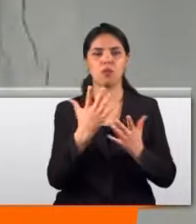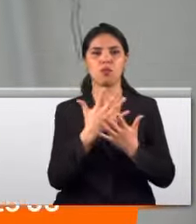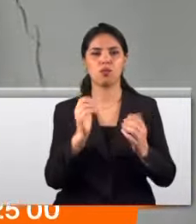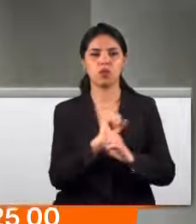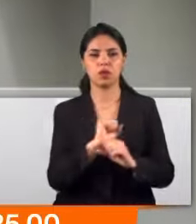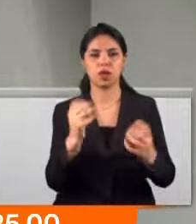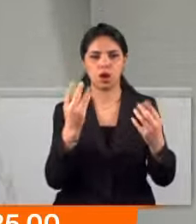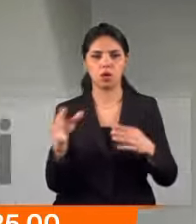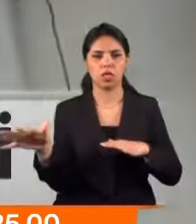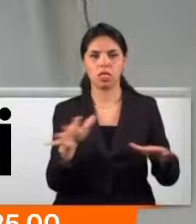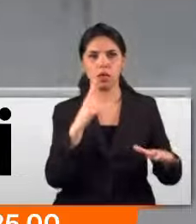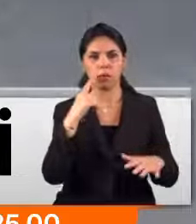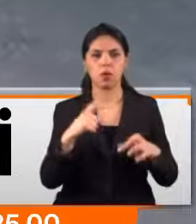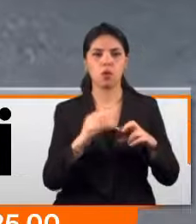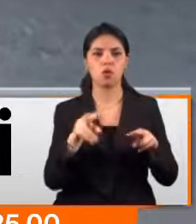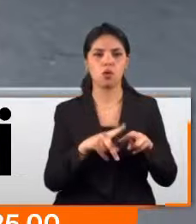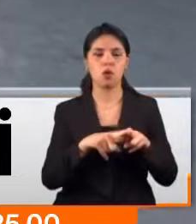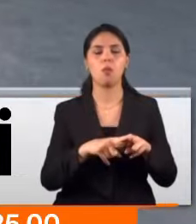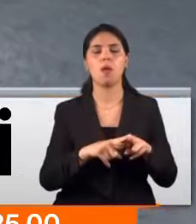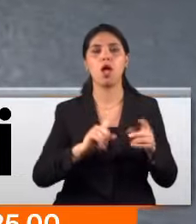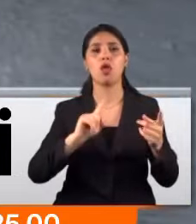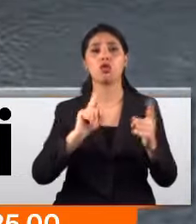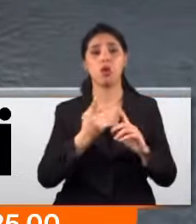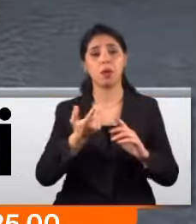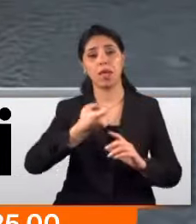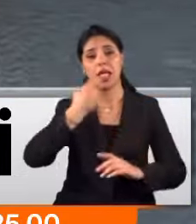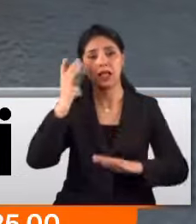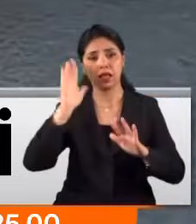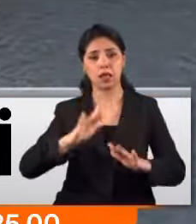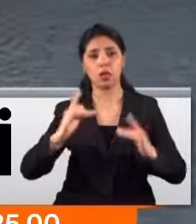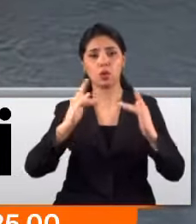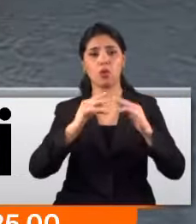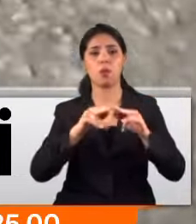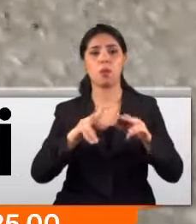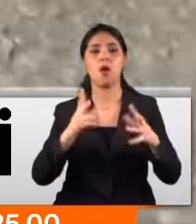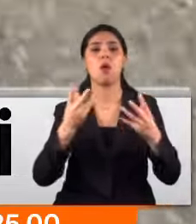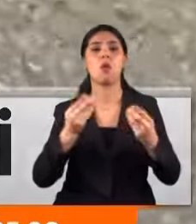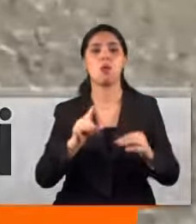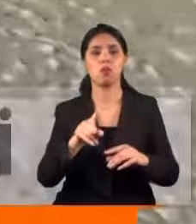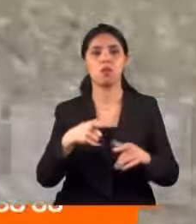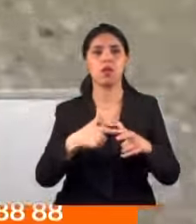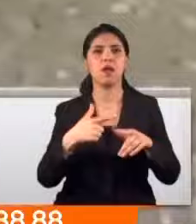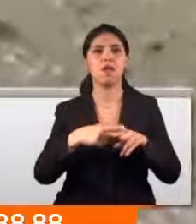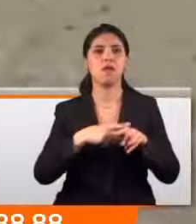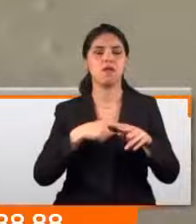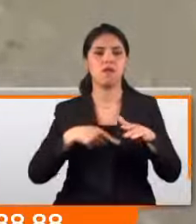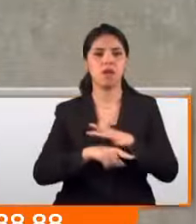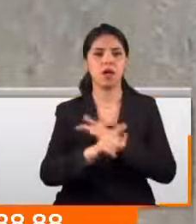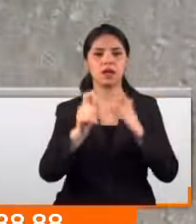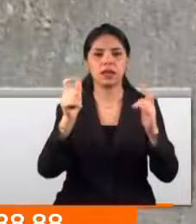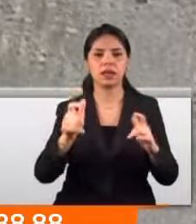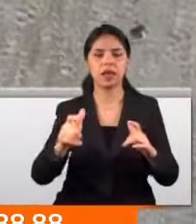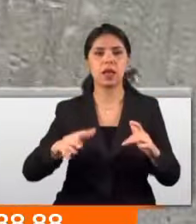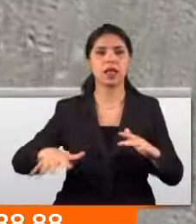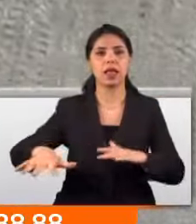gördüğü depremde Roma döneminden kalma 2000 yıllık köprüde çatlak bile olmadı. Fay hattının geçtiği bölgedeki asfaltta